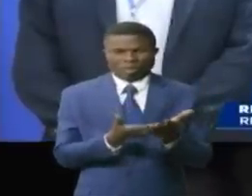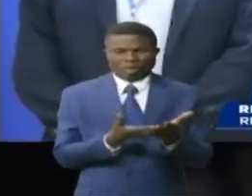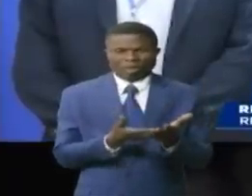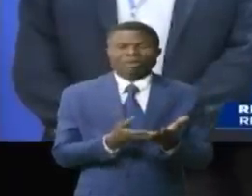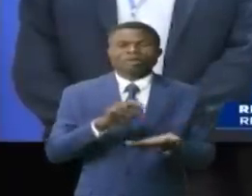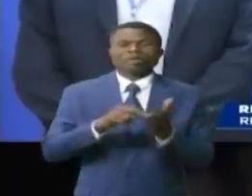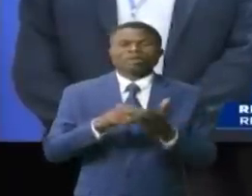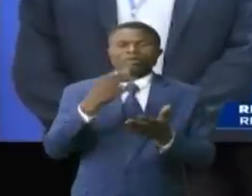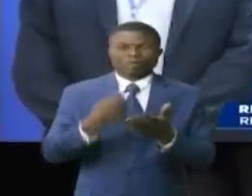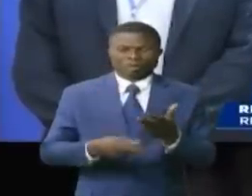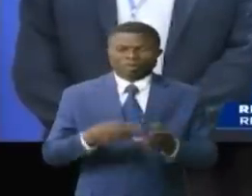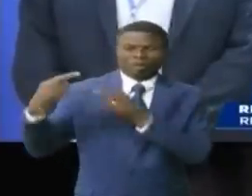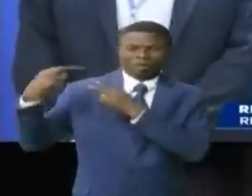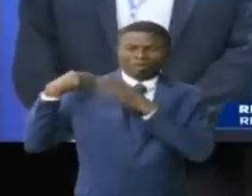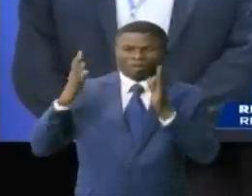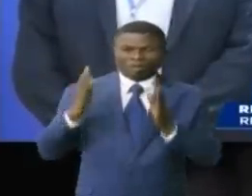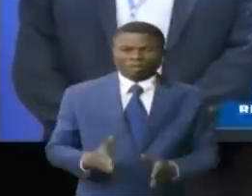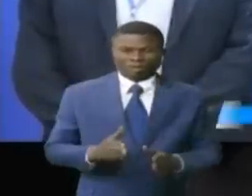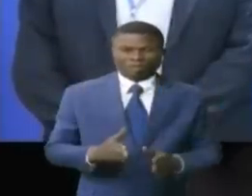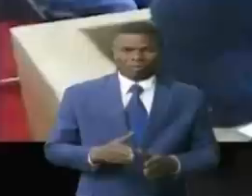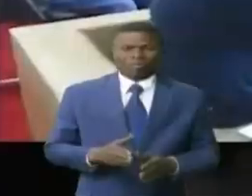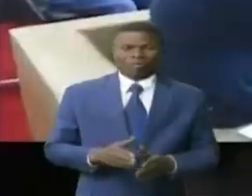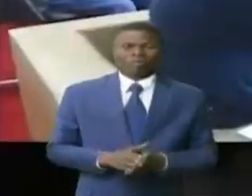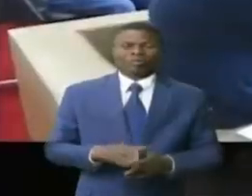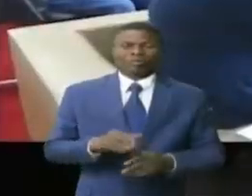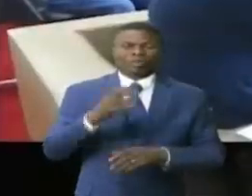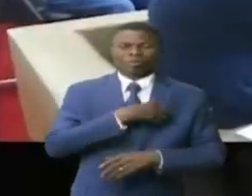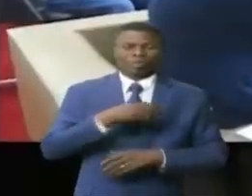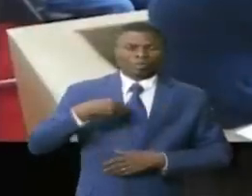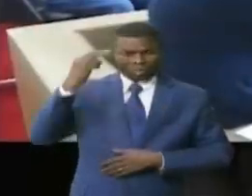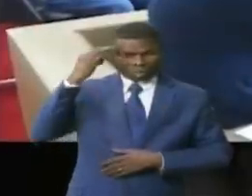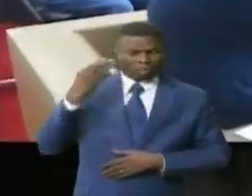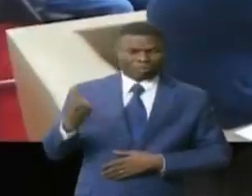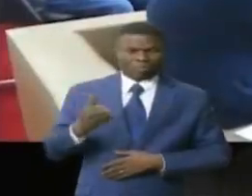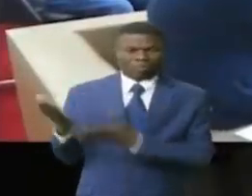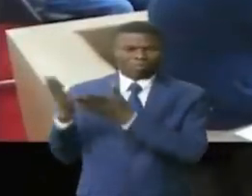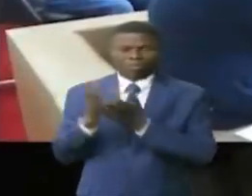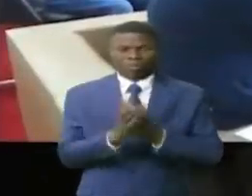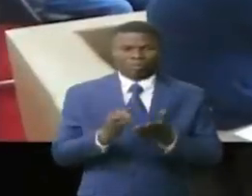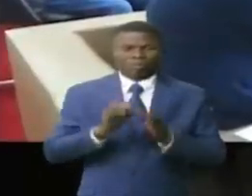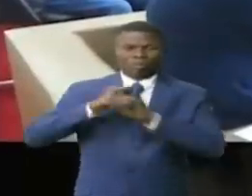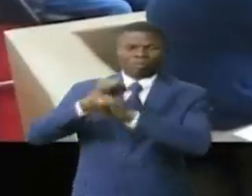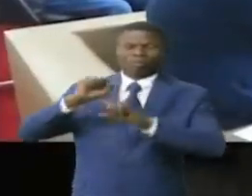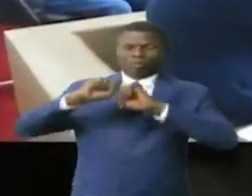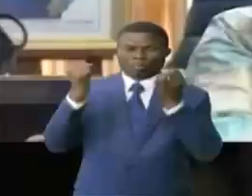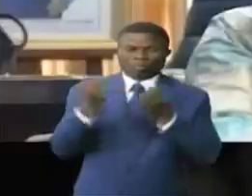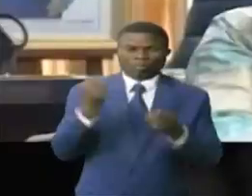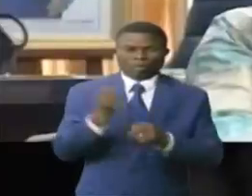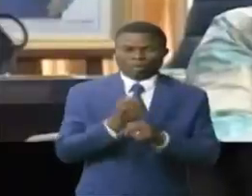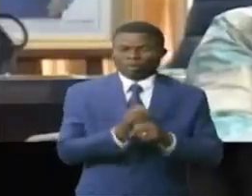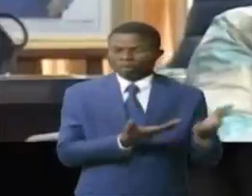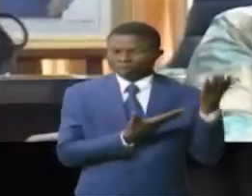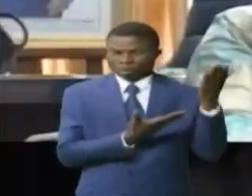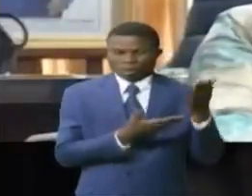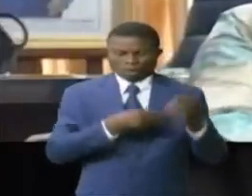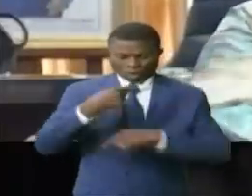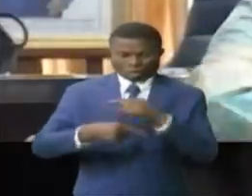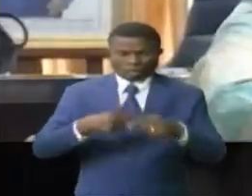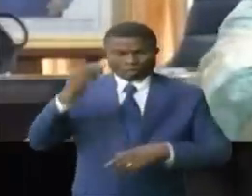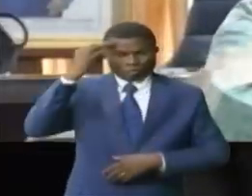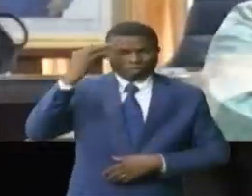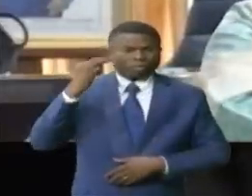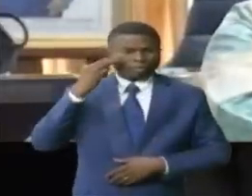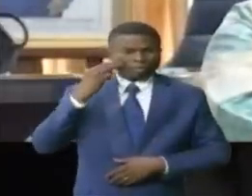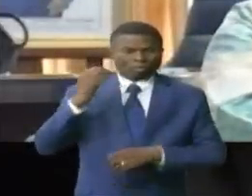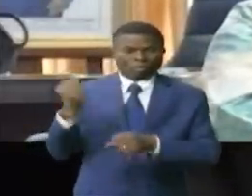est donc sous la responsabilité de Madame la Ministre. Signalons que le portefeuille protection sociale et travail décent, lancé par la ministre